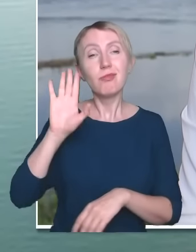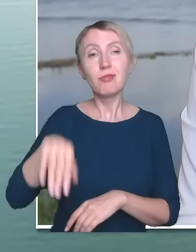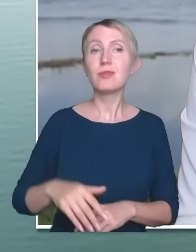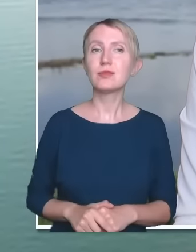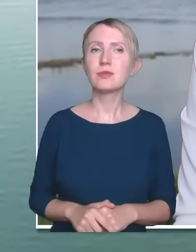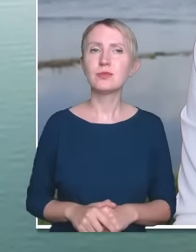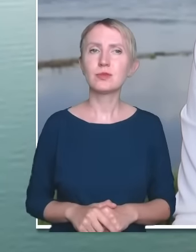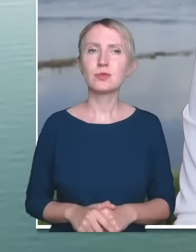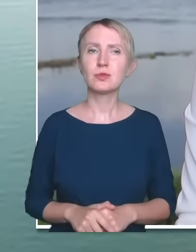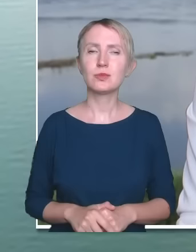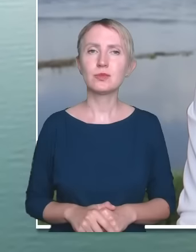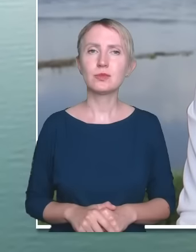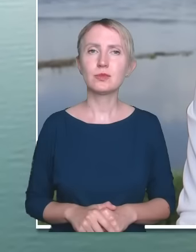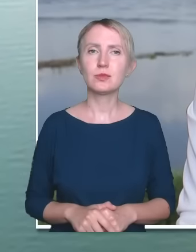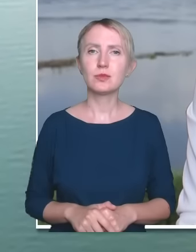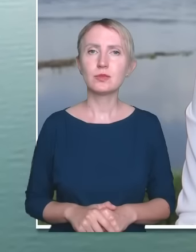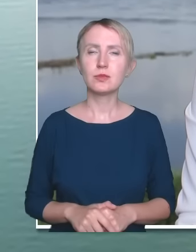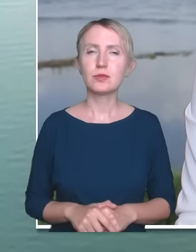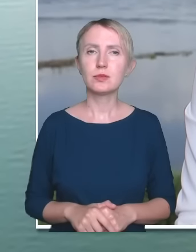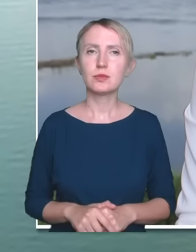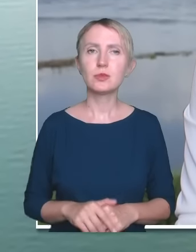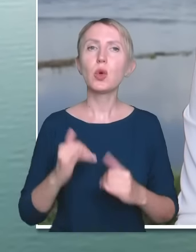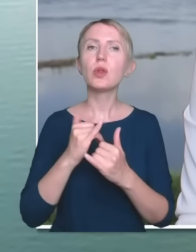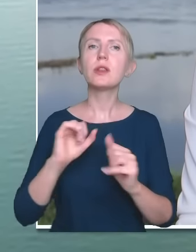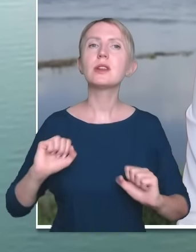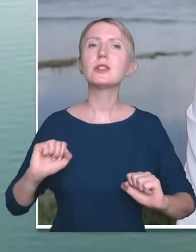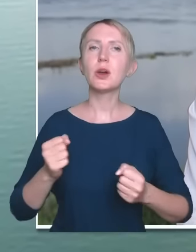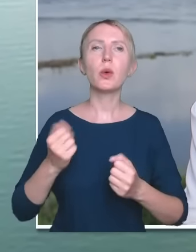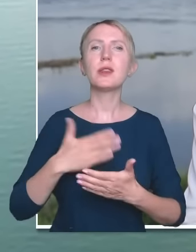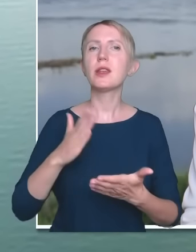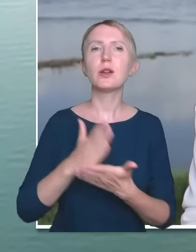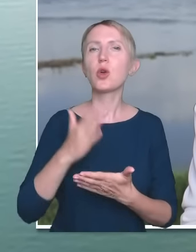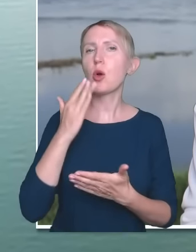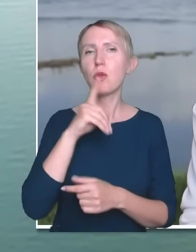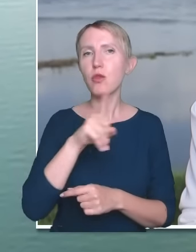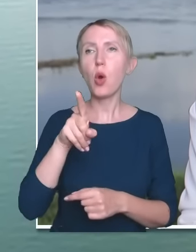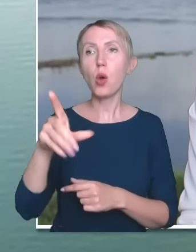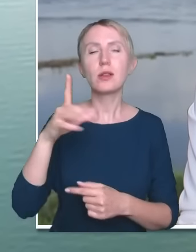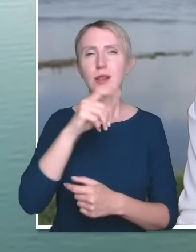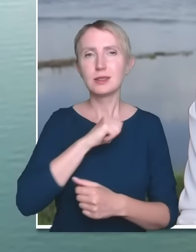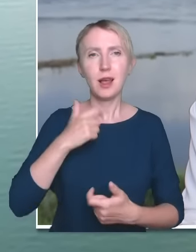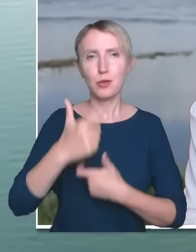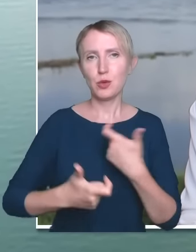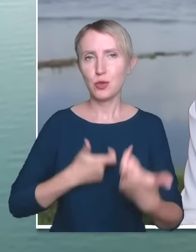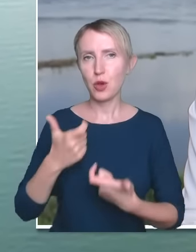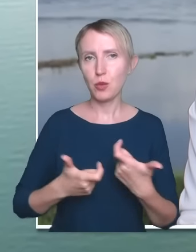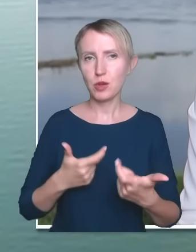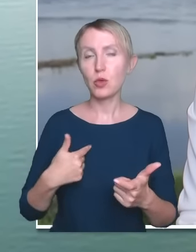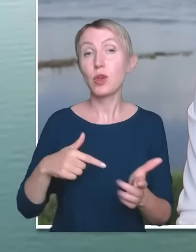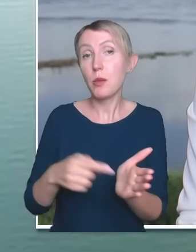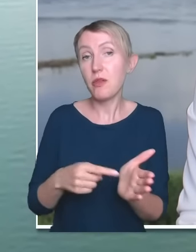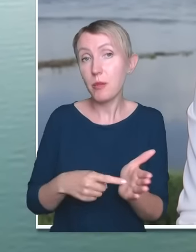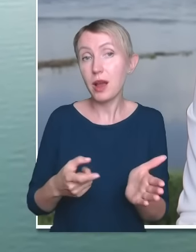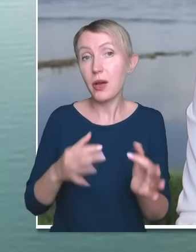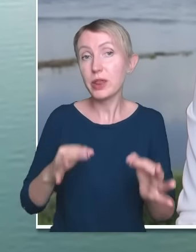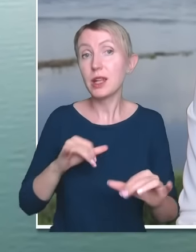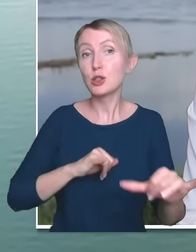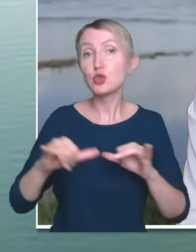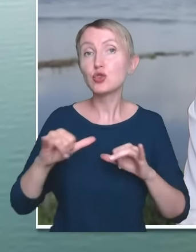wiele innych działań niż to, co dzisiaj mówią, sami realizują. I tutaj bym oczekiwała od obecnego rządu